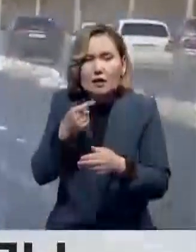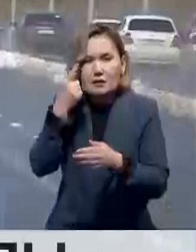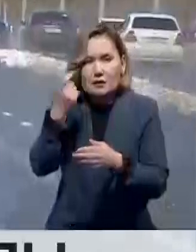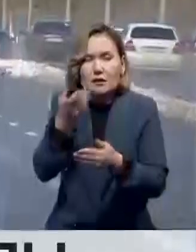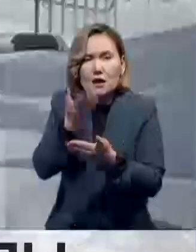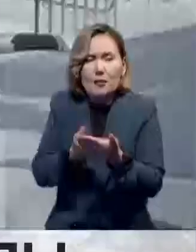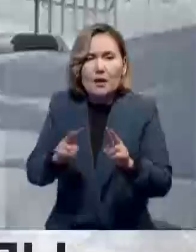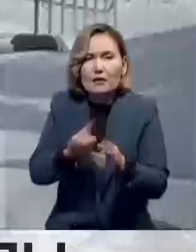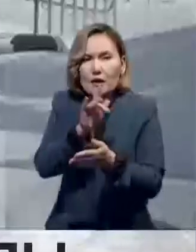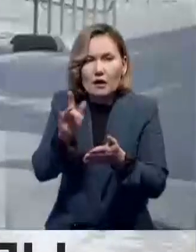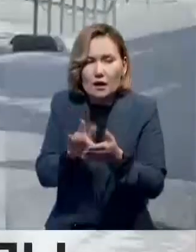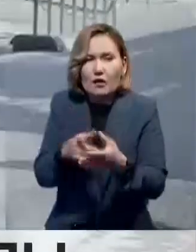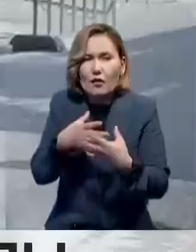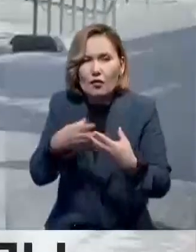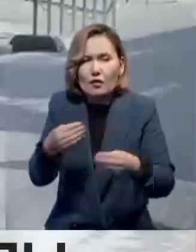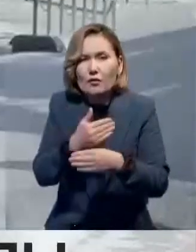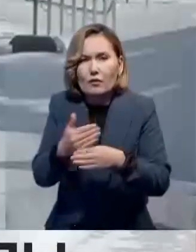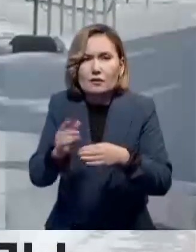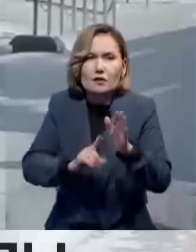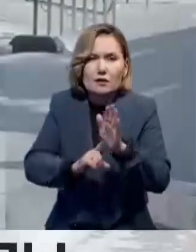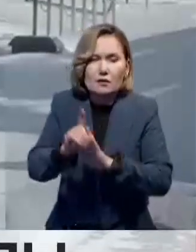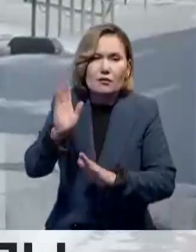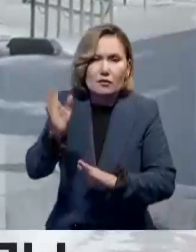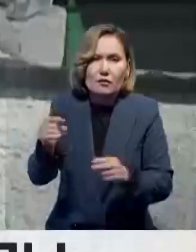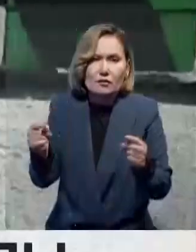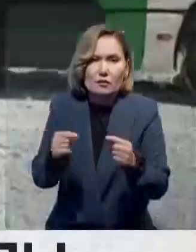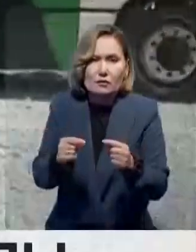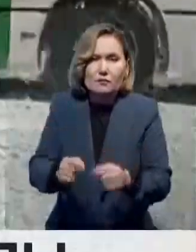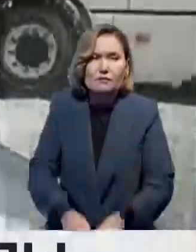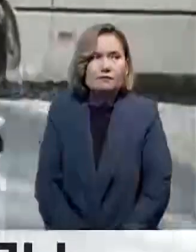Астанаға биыл да көктем кеш келеді. Бекзат Аманов, Дәурен Жорқабаев, Хабар 24.